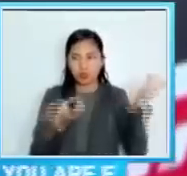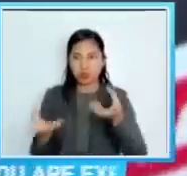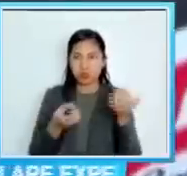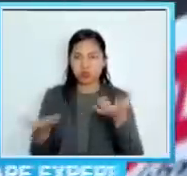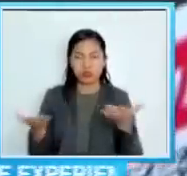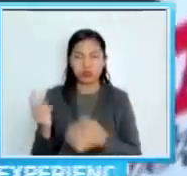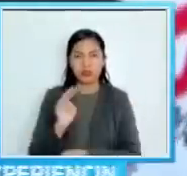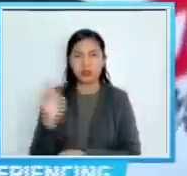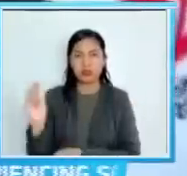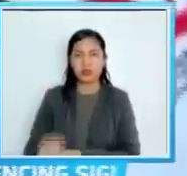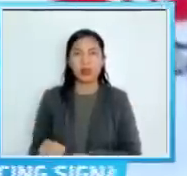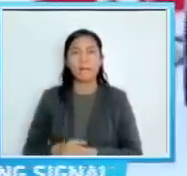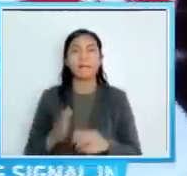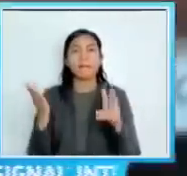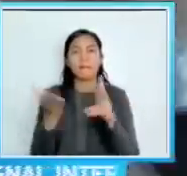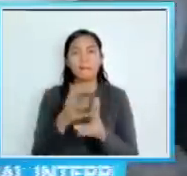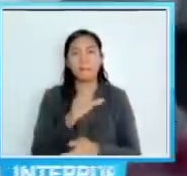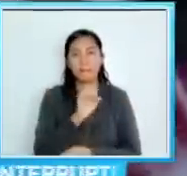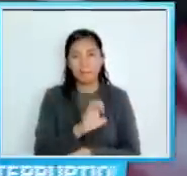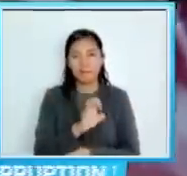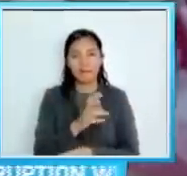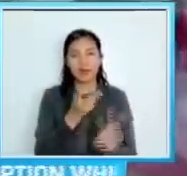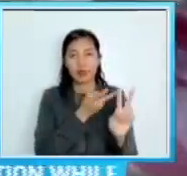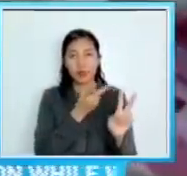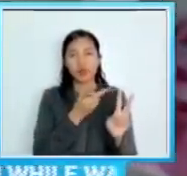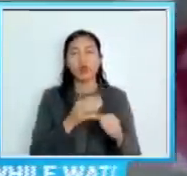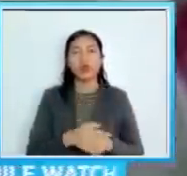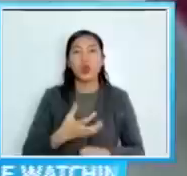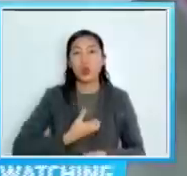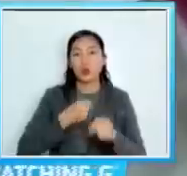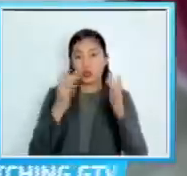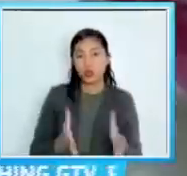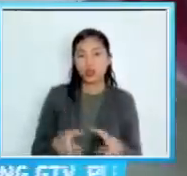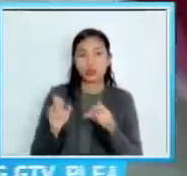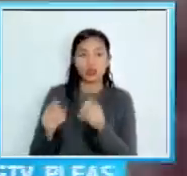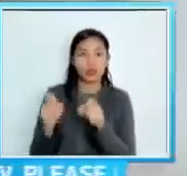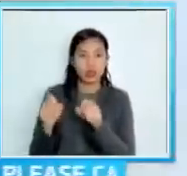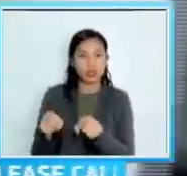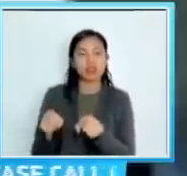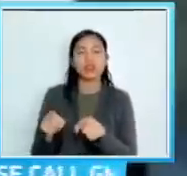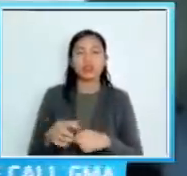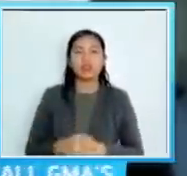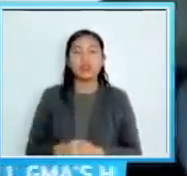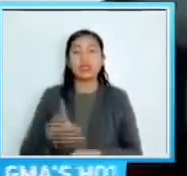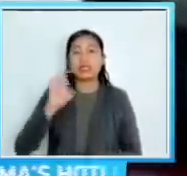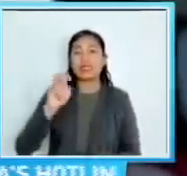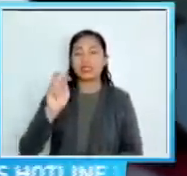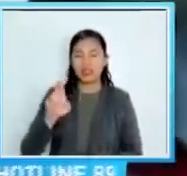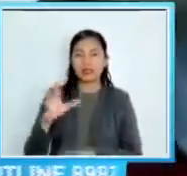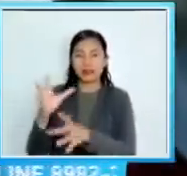paglabag sa Wildlife Act ang inabutan ng titinda at may-ari ng stall. Inilagay na sa pangangalaga ng DNR ang mga nakuhang king